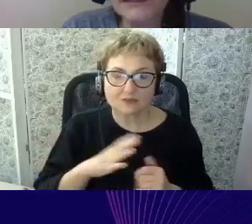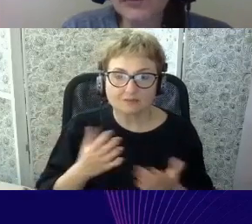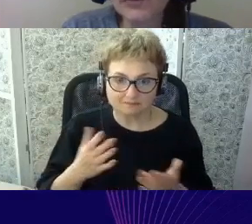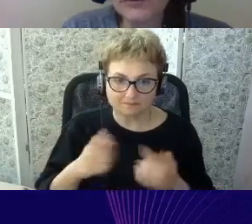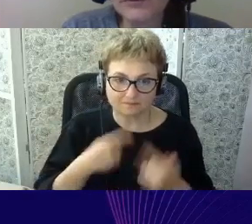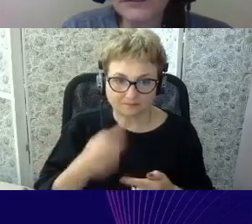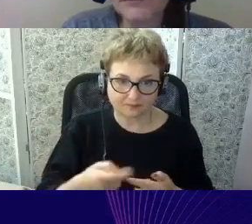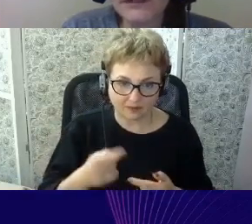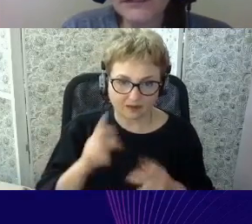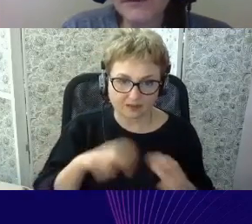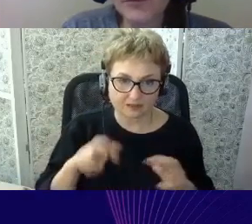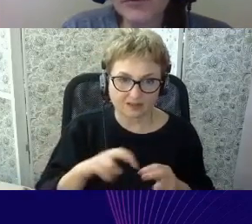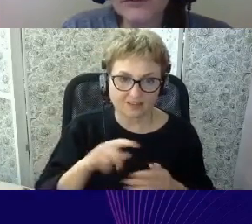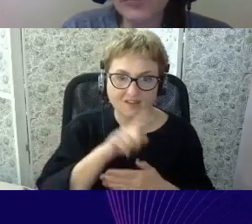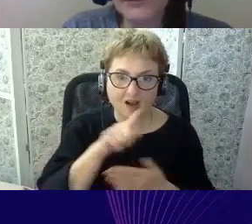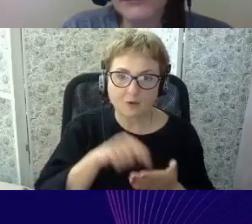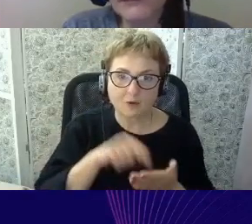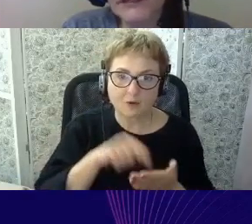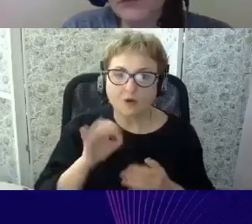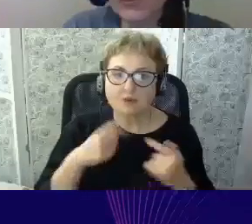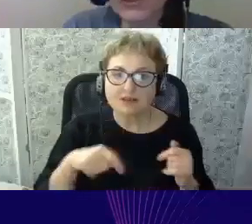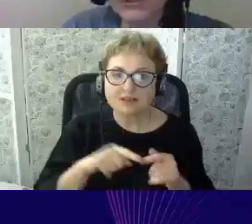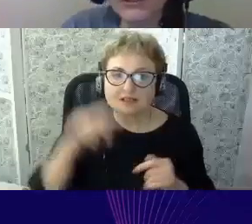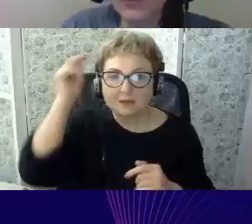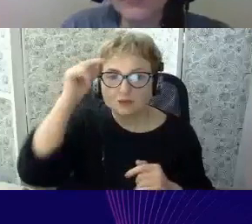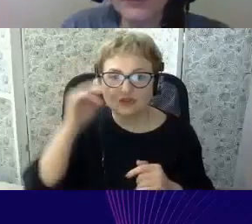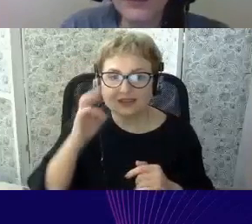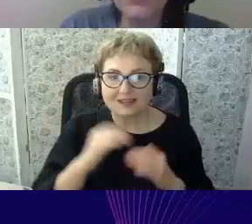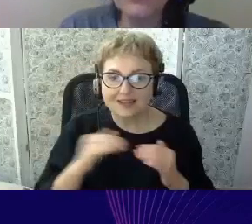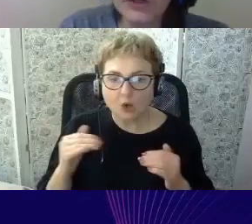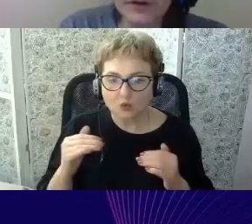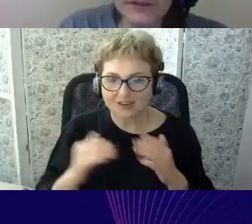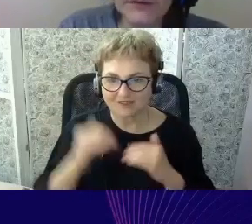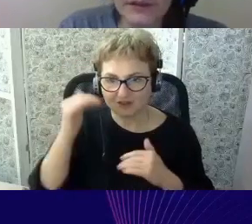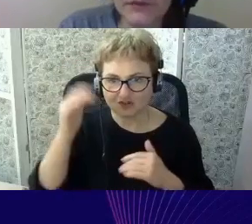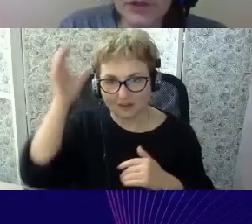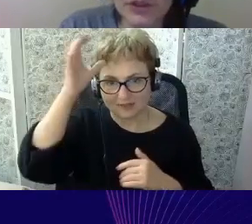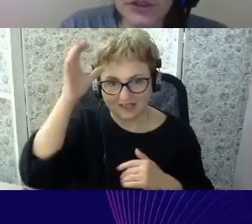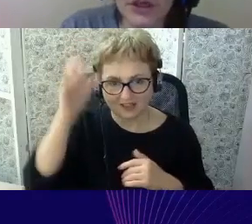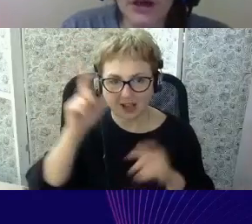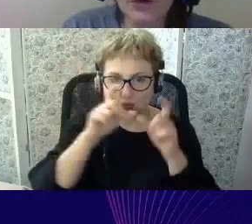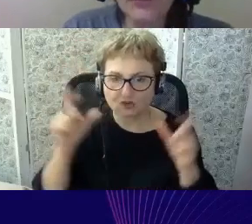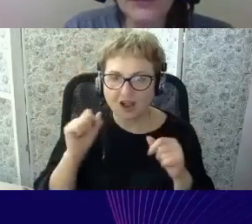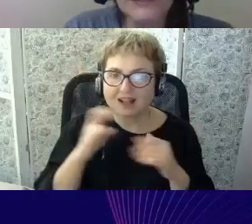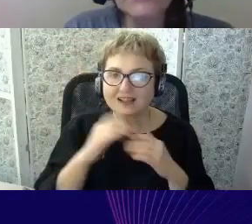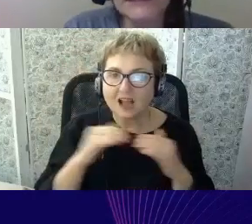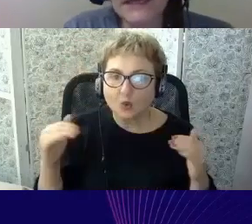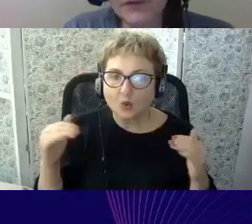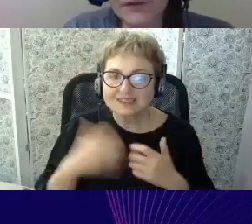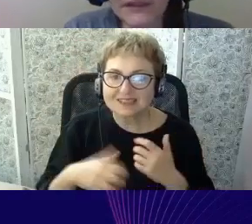быть, следует рассмотреть вопрос об организации обучения не на уровне высшего образовательного учреждения, а на